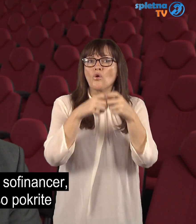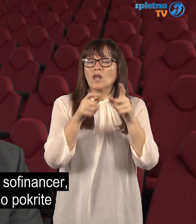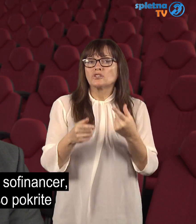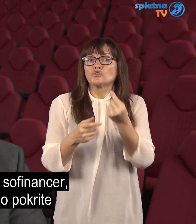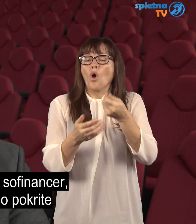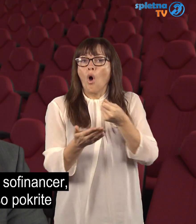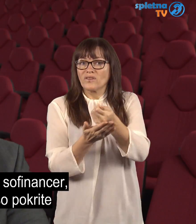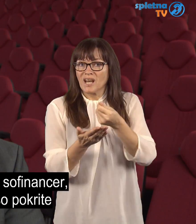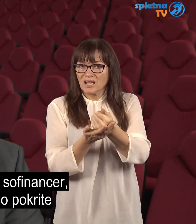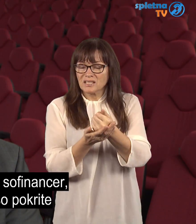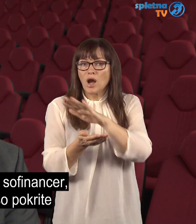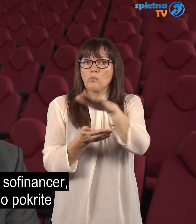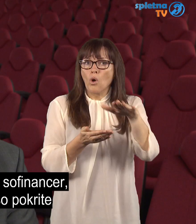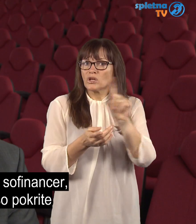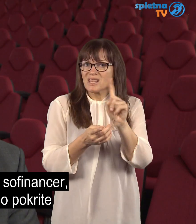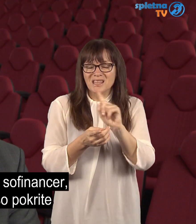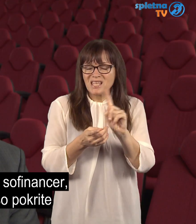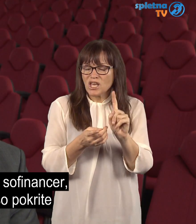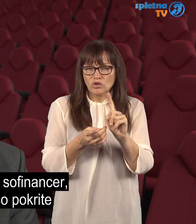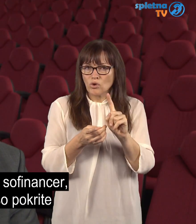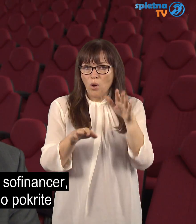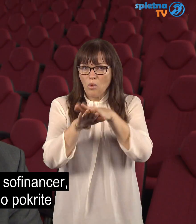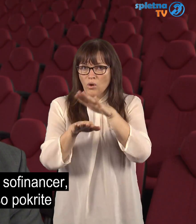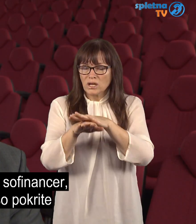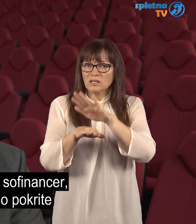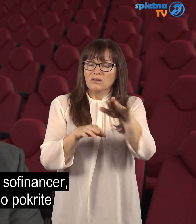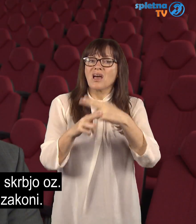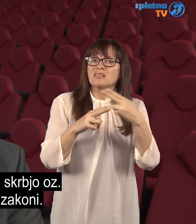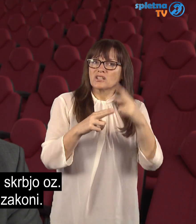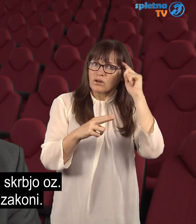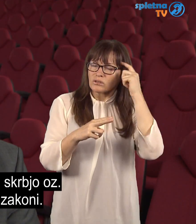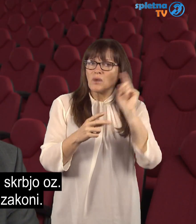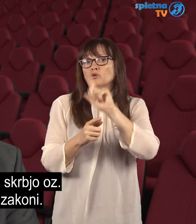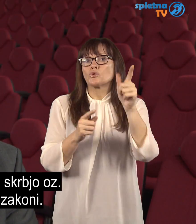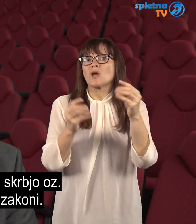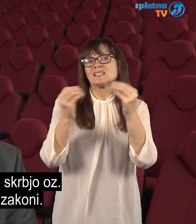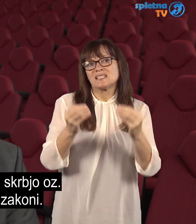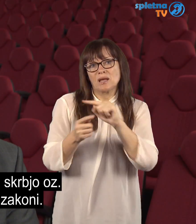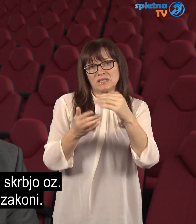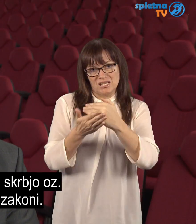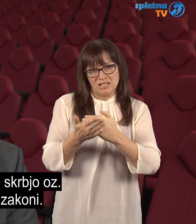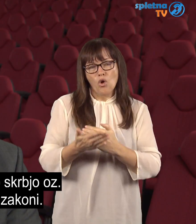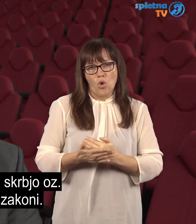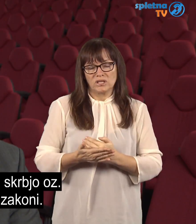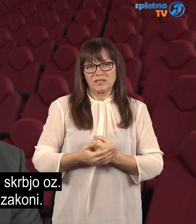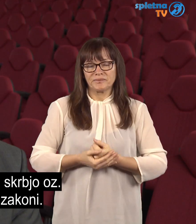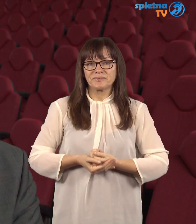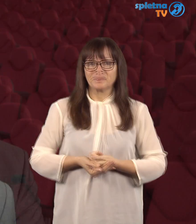sofinancer na področjih, ki niso pokrite z neko državno skrbjo ali pa z nekimi drugimi sistemskimi zakoni.